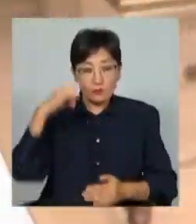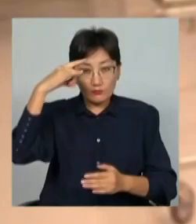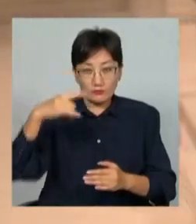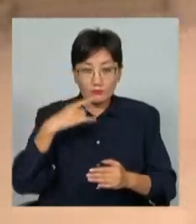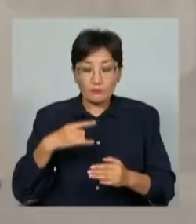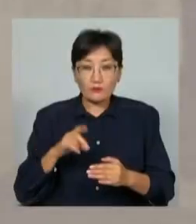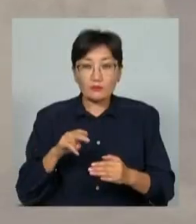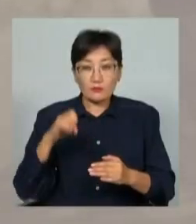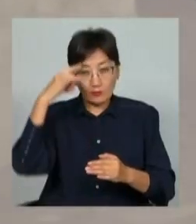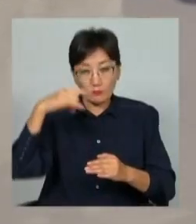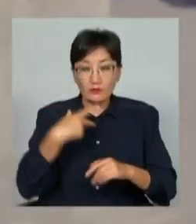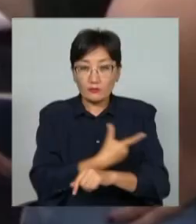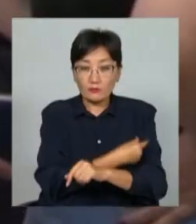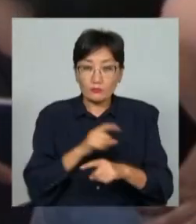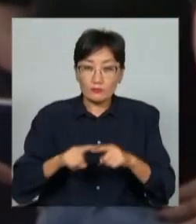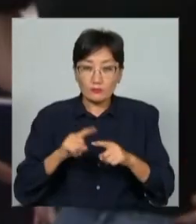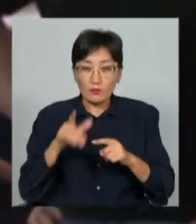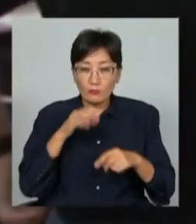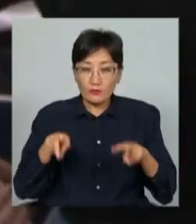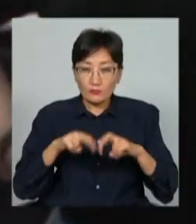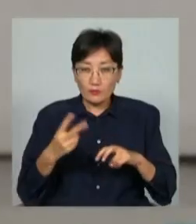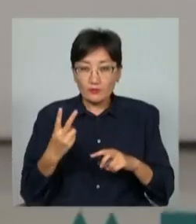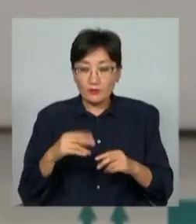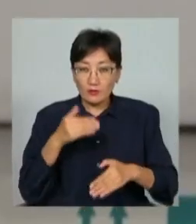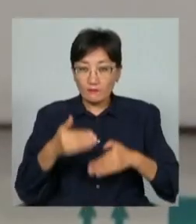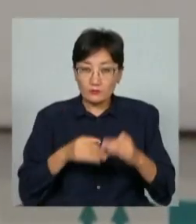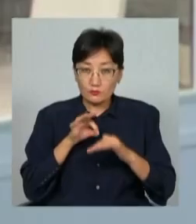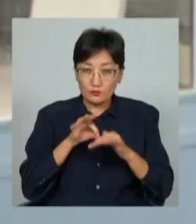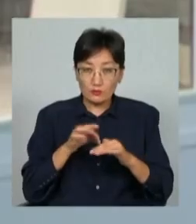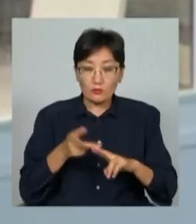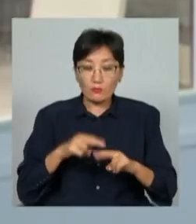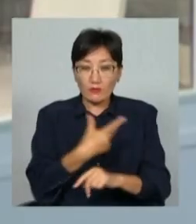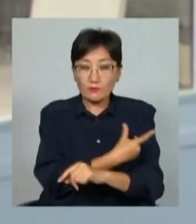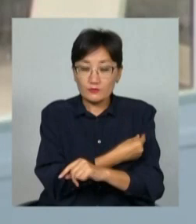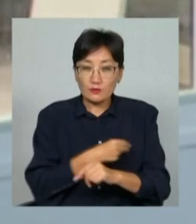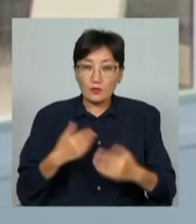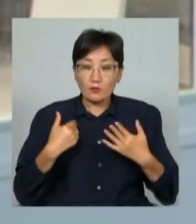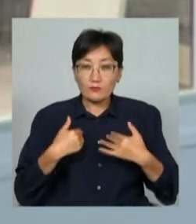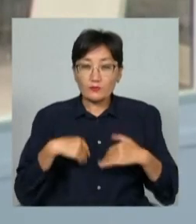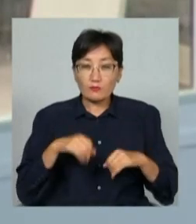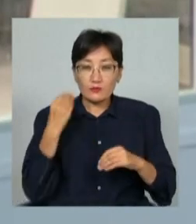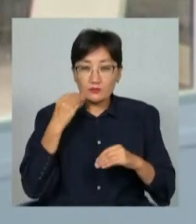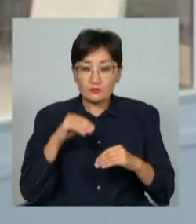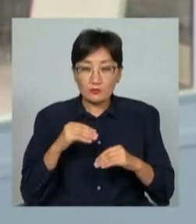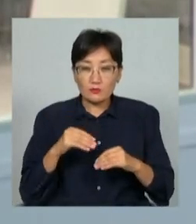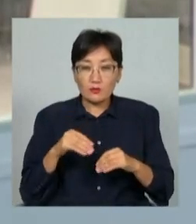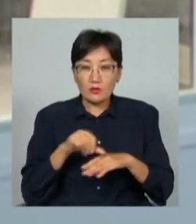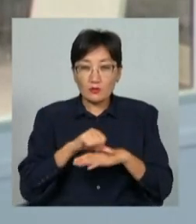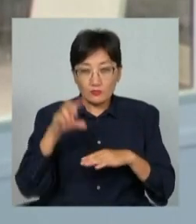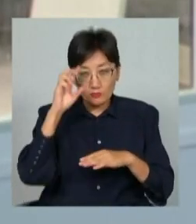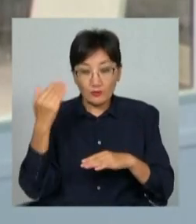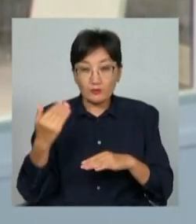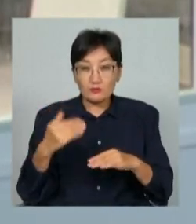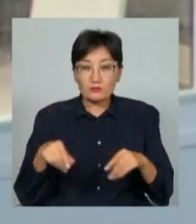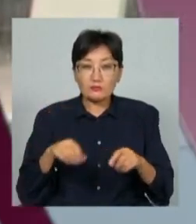Қазақстандық Касковакпи вакцинасы жақын күндері зерттеулердің екінші фазасынан өтеді. Бұл вакцинаның иммуногендік қасиеті шетелдікінен артық болмаса